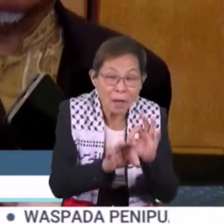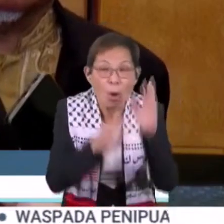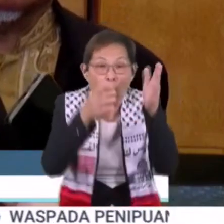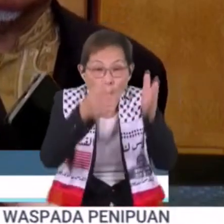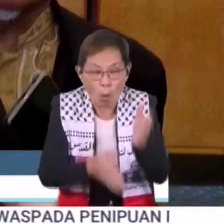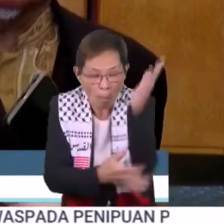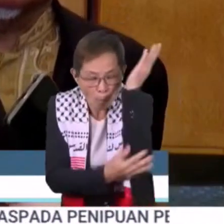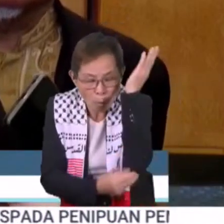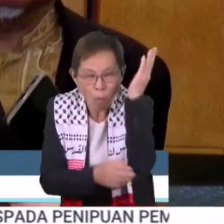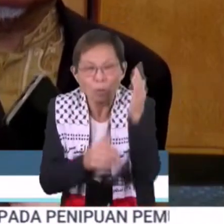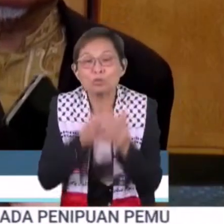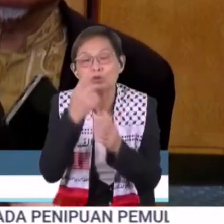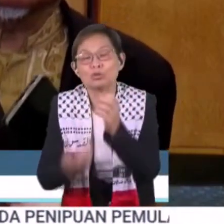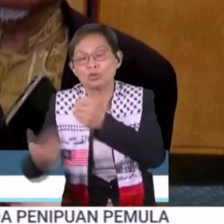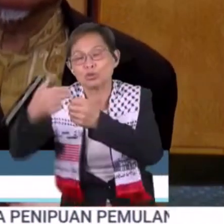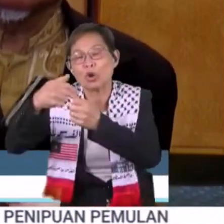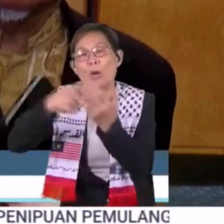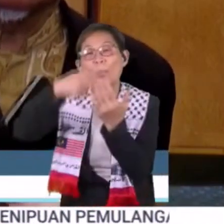program